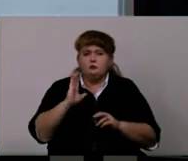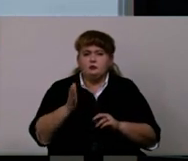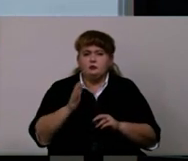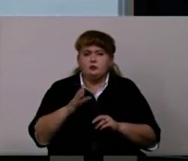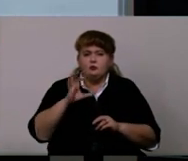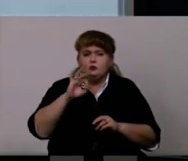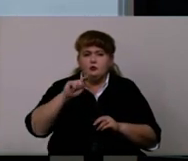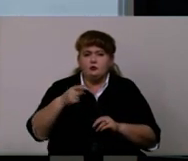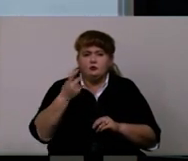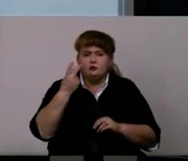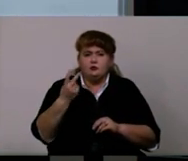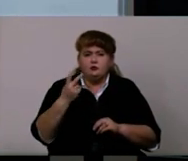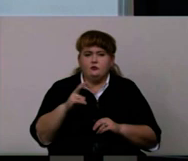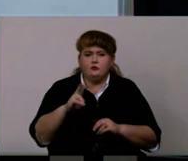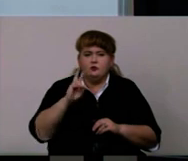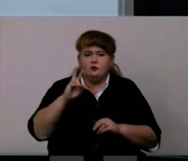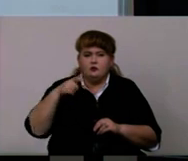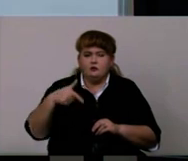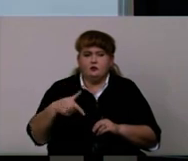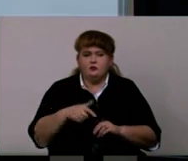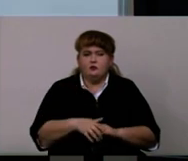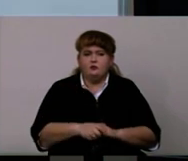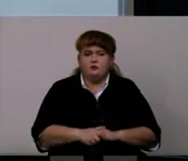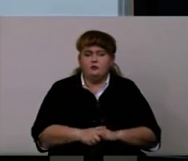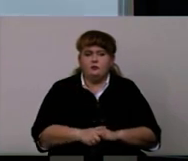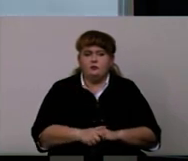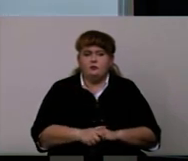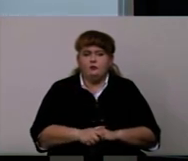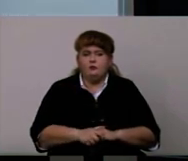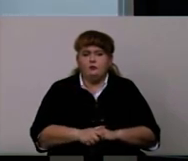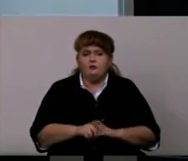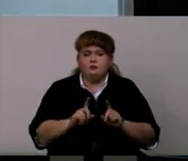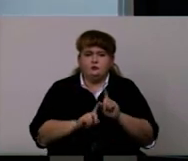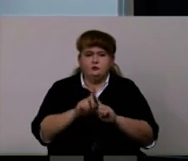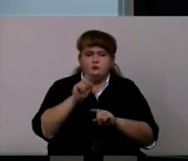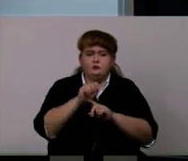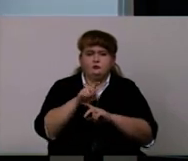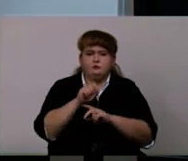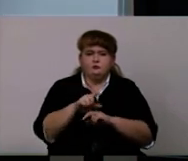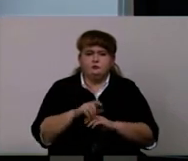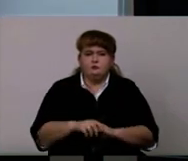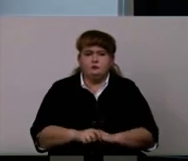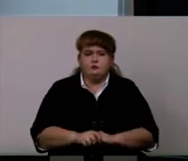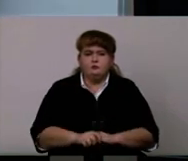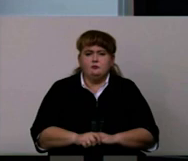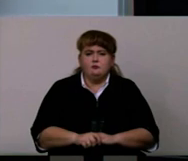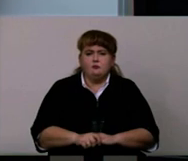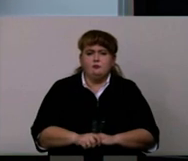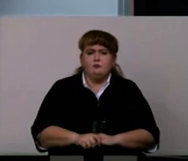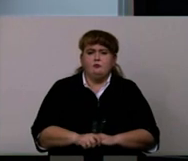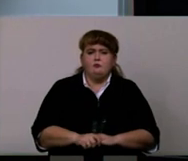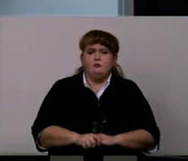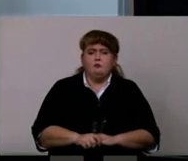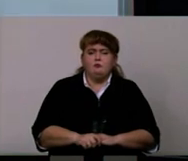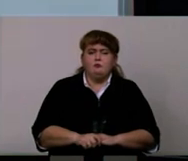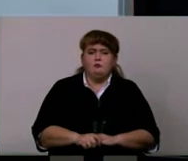есть 0,2 килограмма. Приступаем к решению задачи.